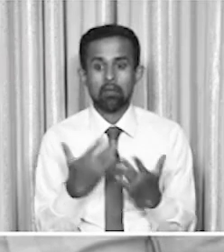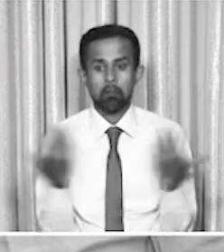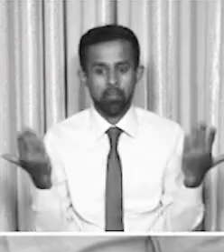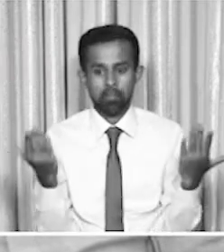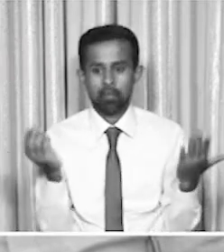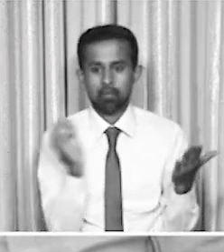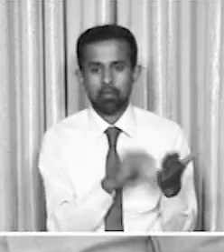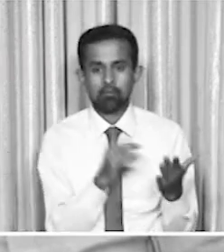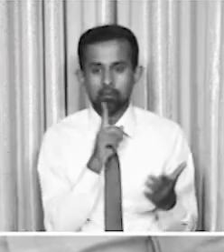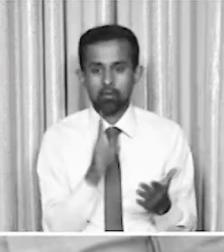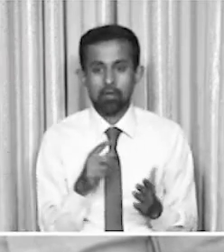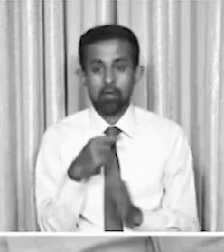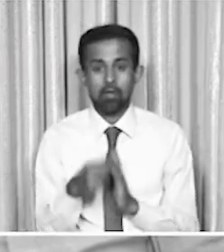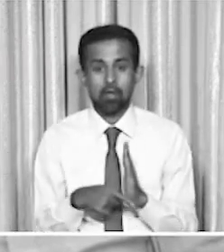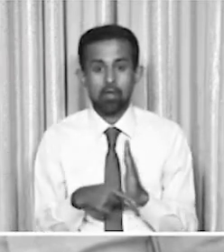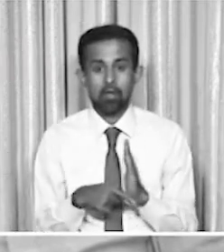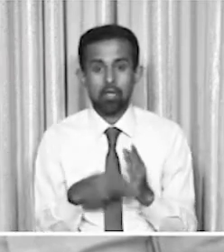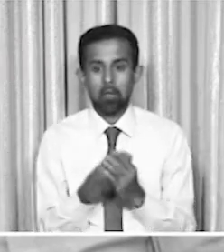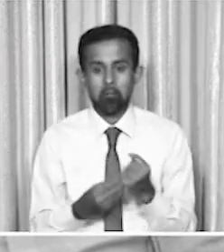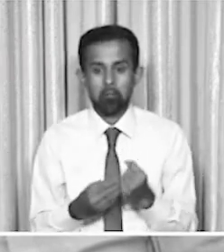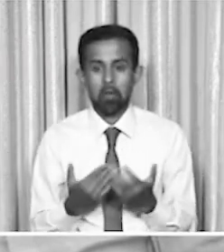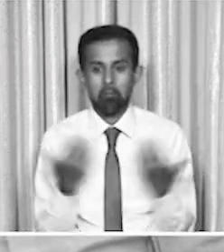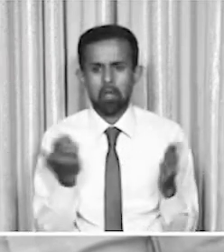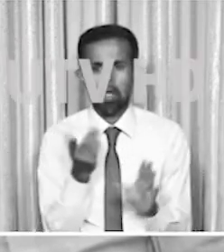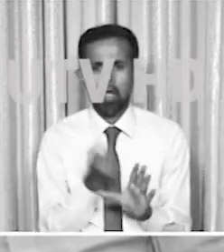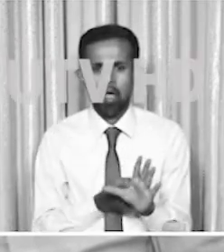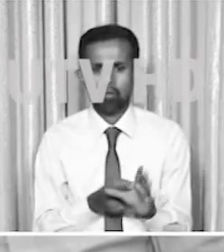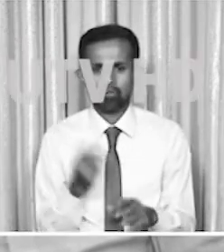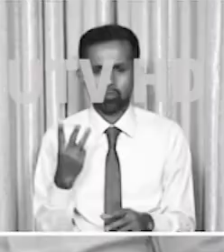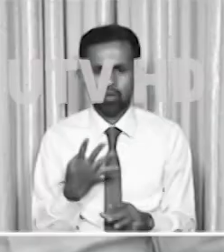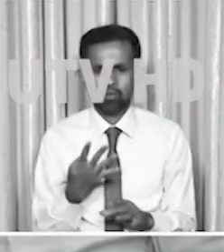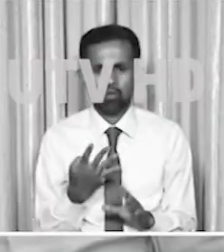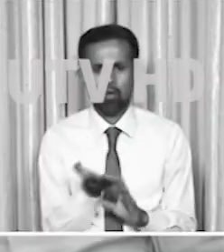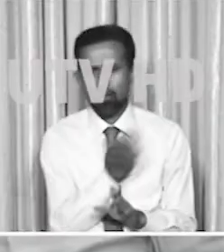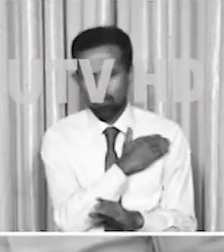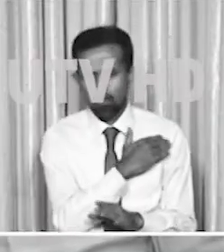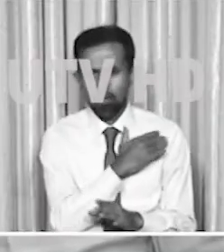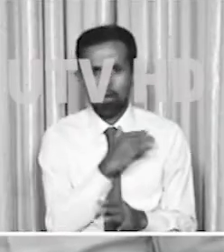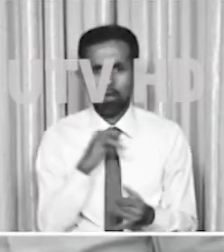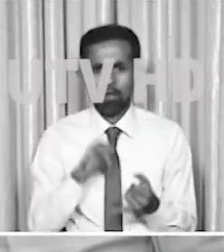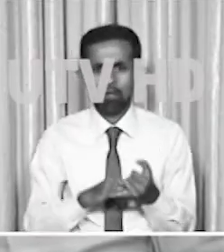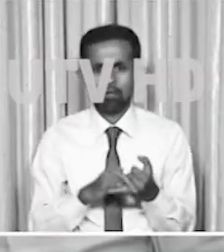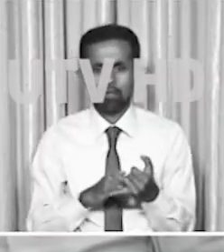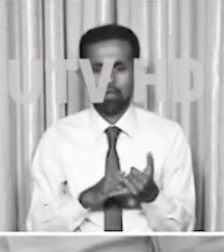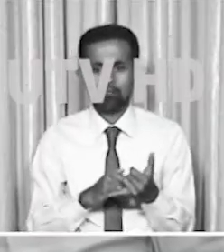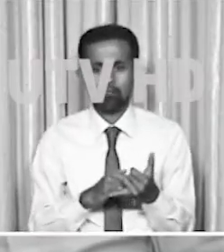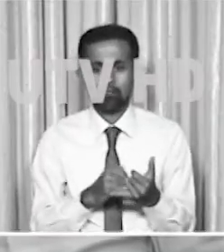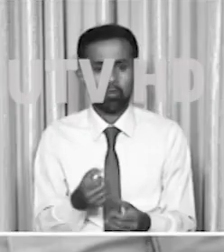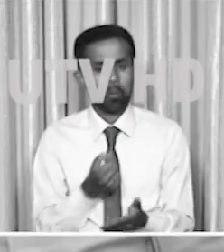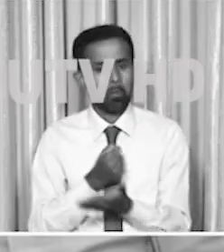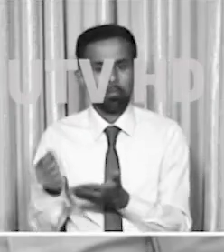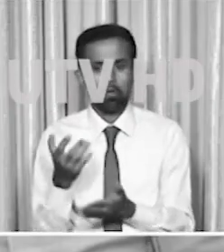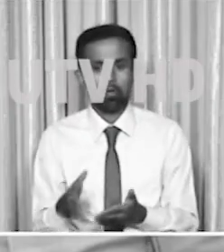දිවයින පත්තරේ කියන්නේ මේ රටේ ජාතිවාදී පත්තරයක්. අපිට මතකයි මීට අවුරුදු 3කට 4කට කලින් අර සාපි දොස්තර මහත්තයව ඝාතනය